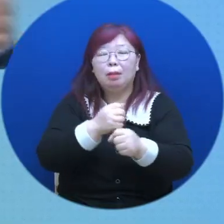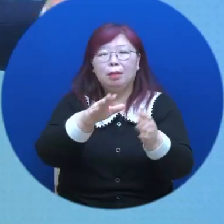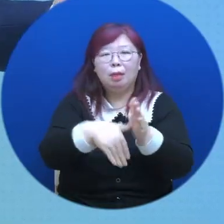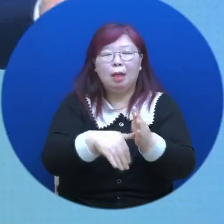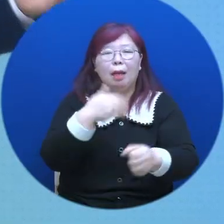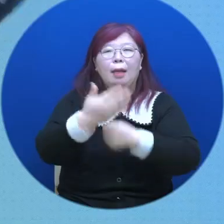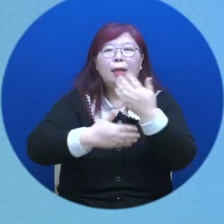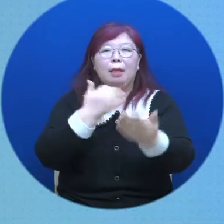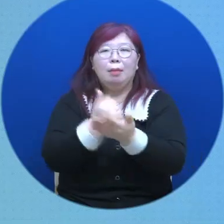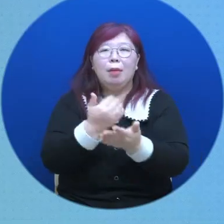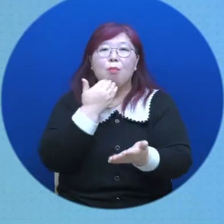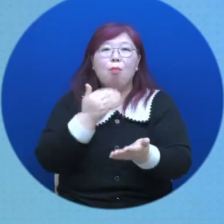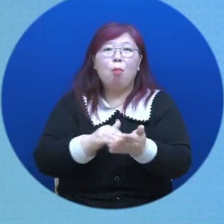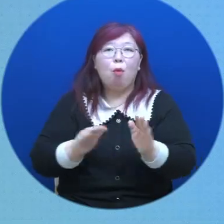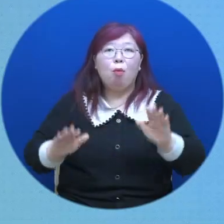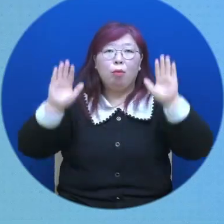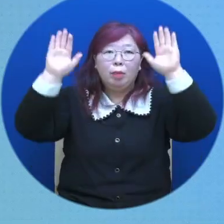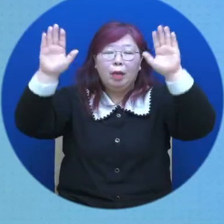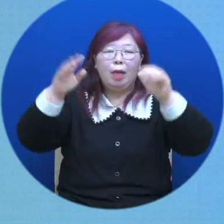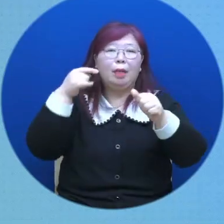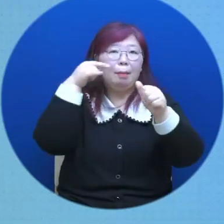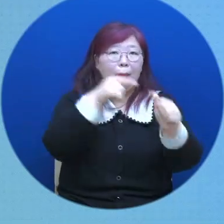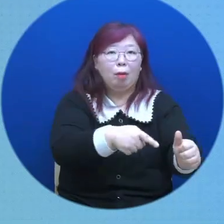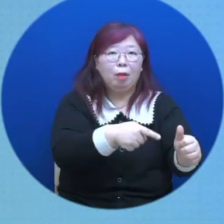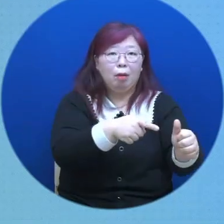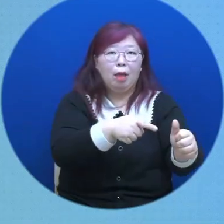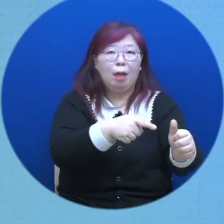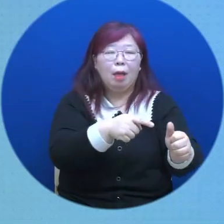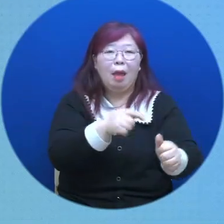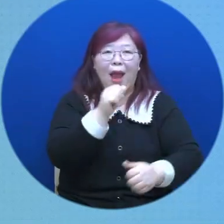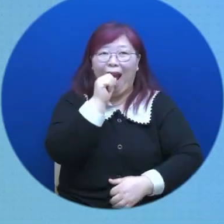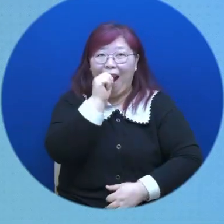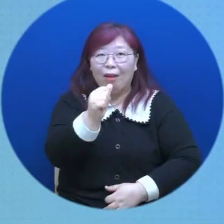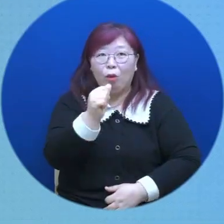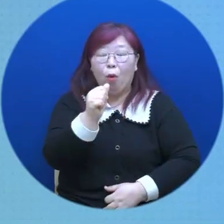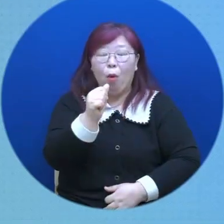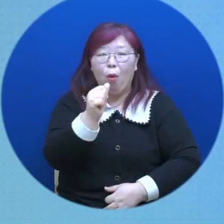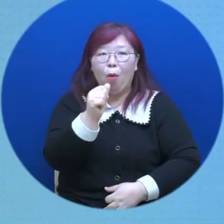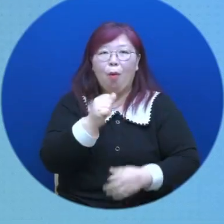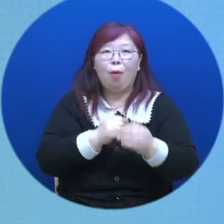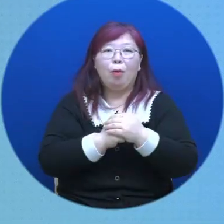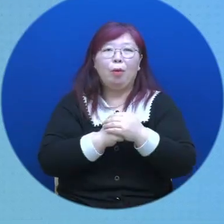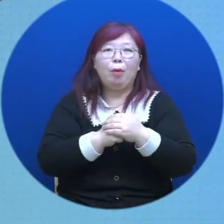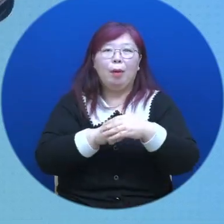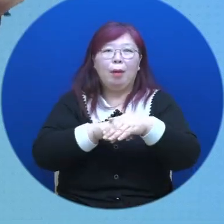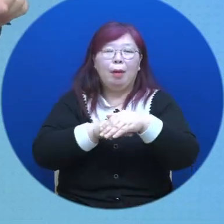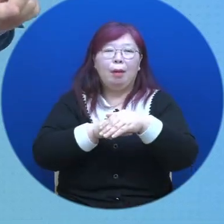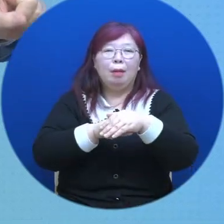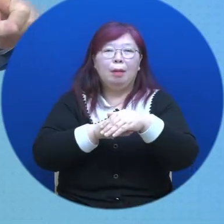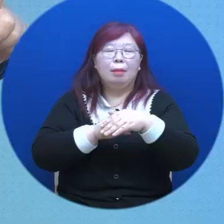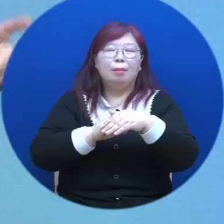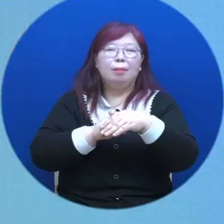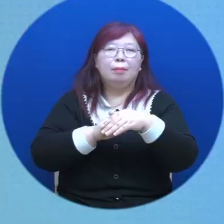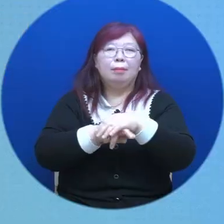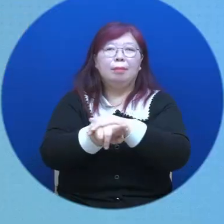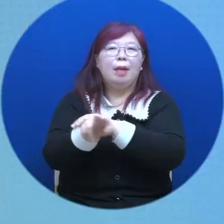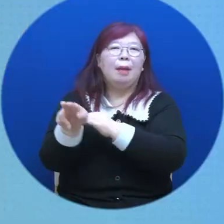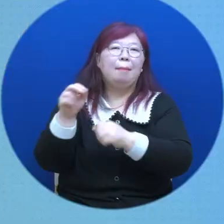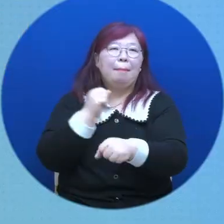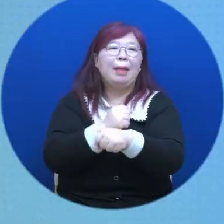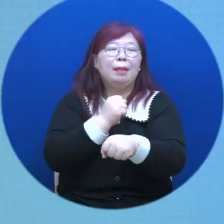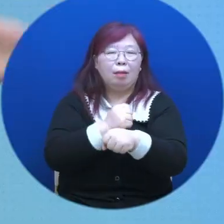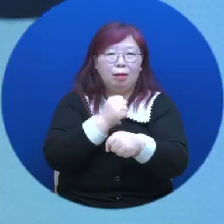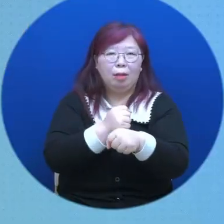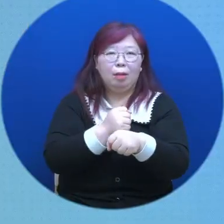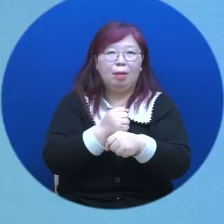어떤 말씀? 노뱀을 만들어 장대에 세우라. 그 노뱀을 보는 자는 살아나리라 말씀하고 있는